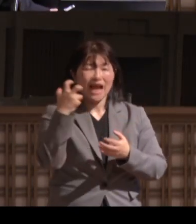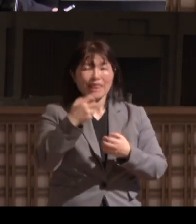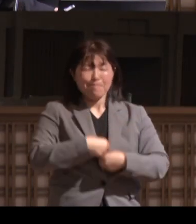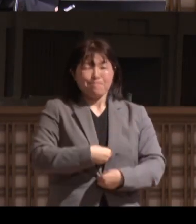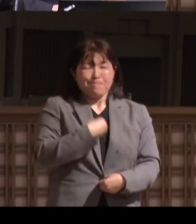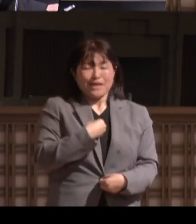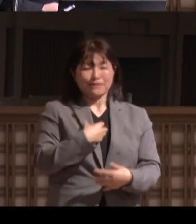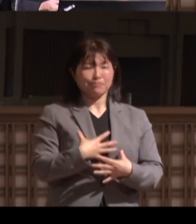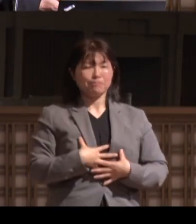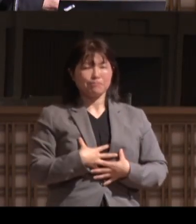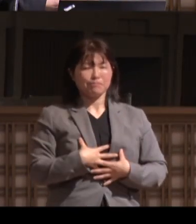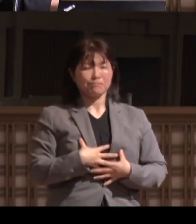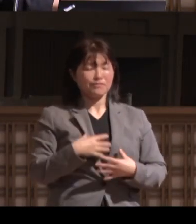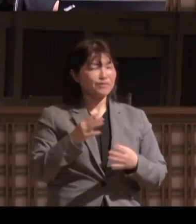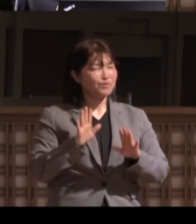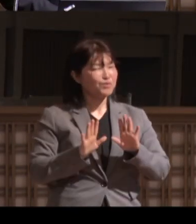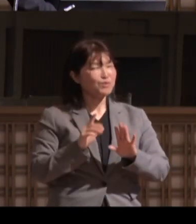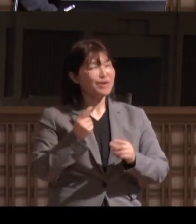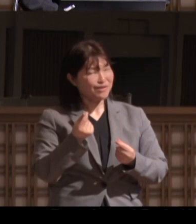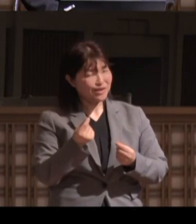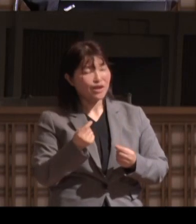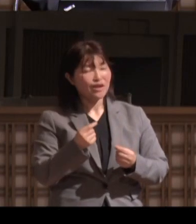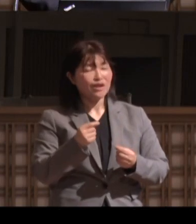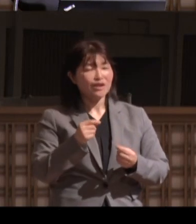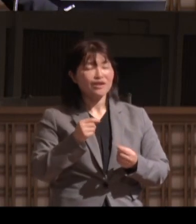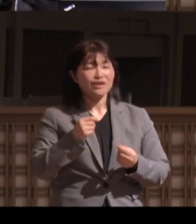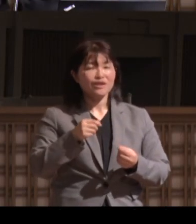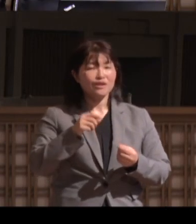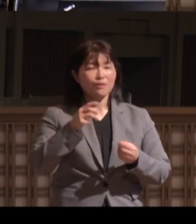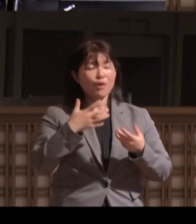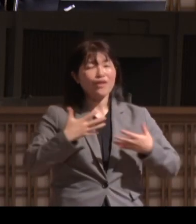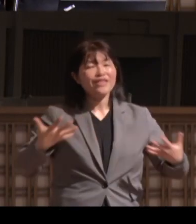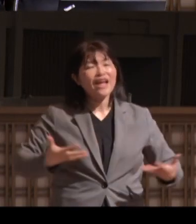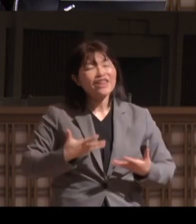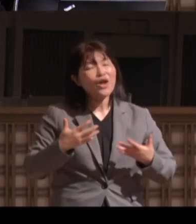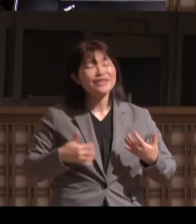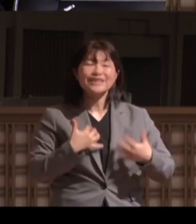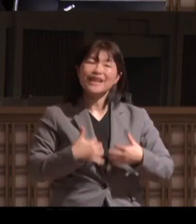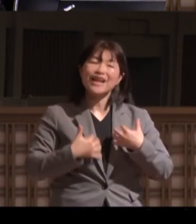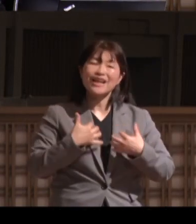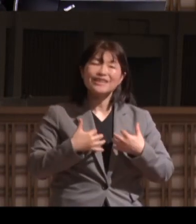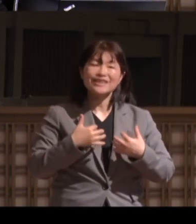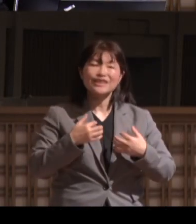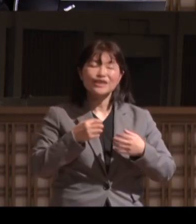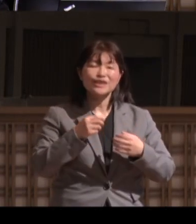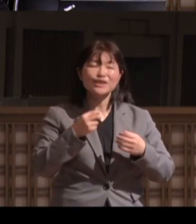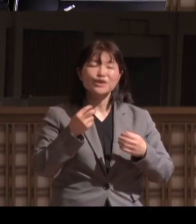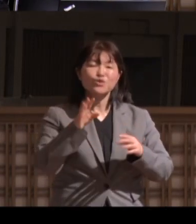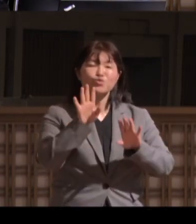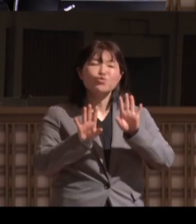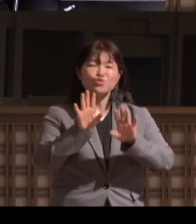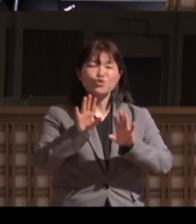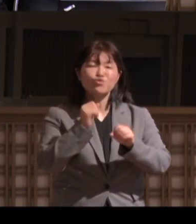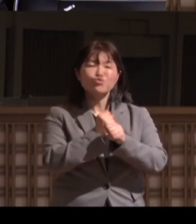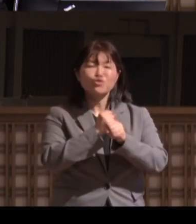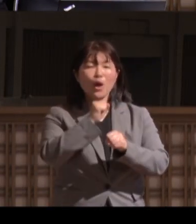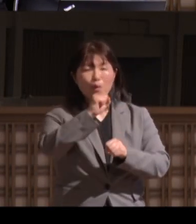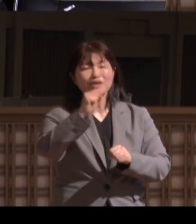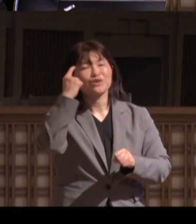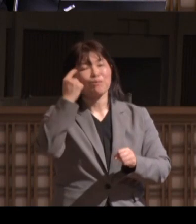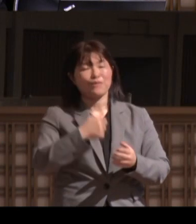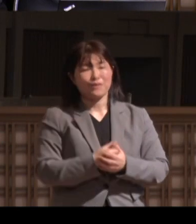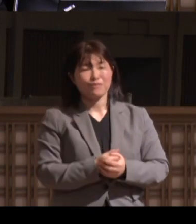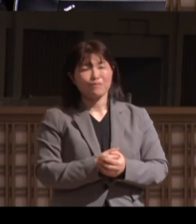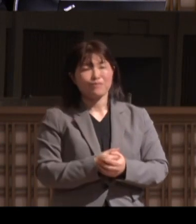ねもう少し楽しい雰囲気を出した方がいいと思いますのでまた後ほどワールドカフェなどでは